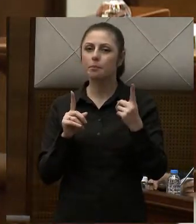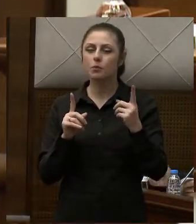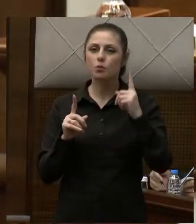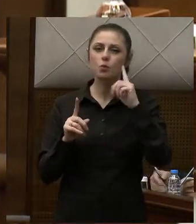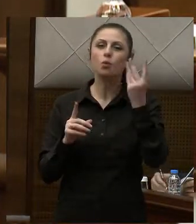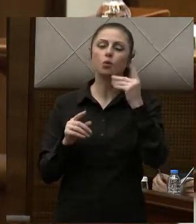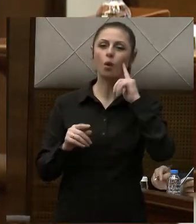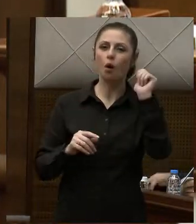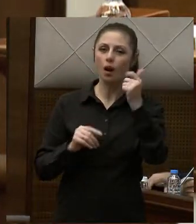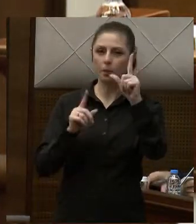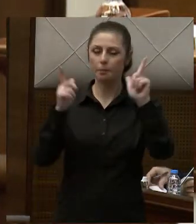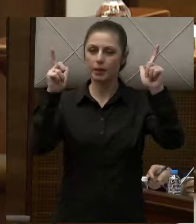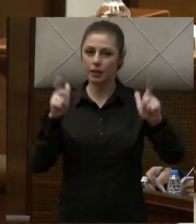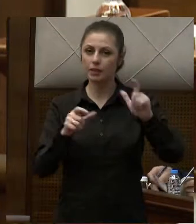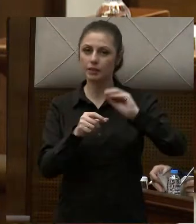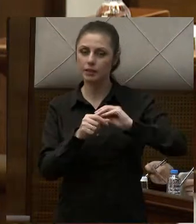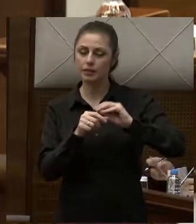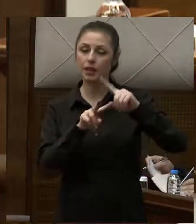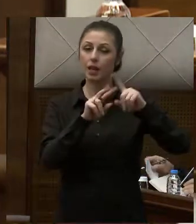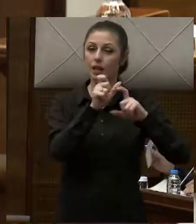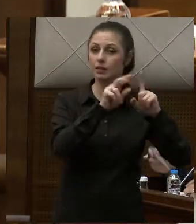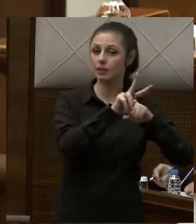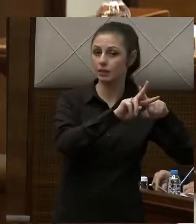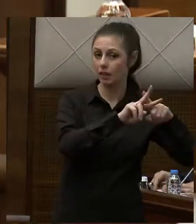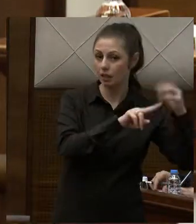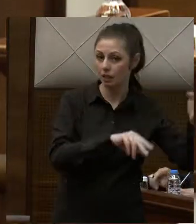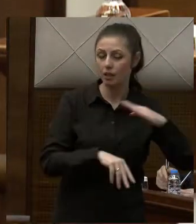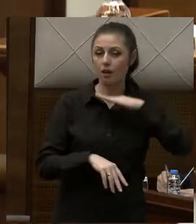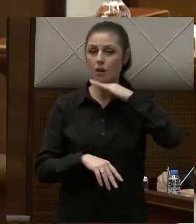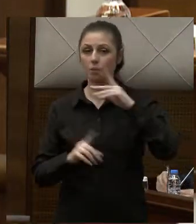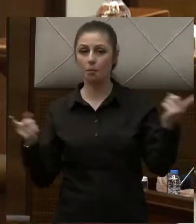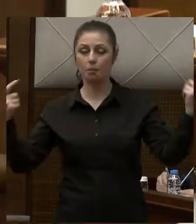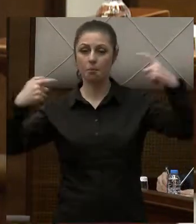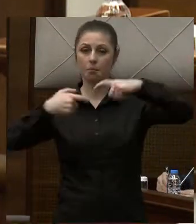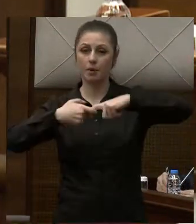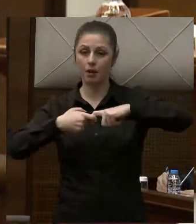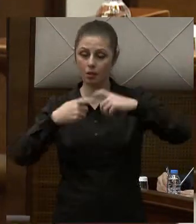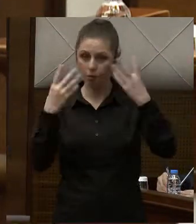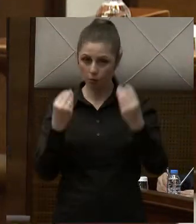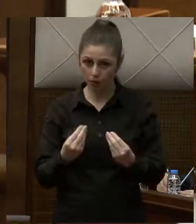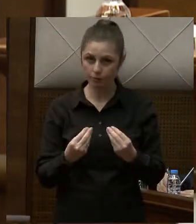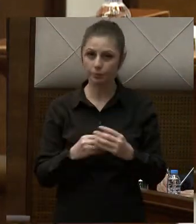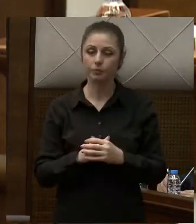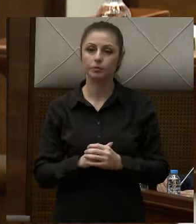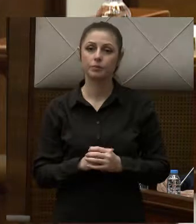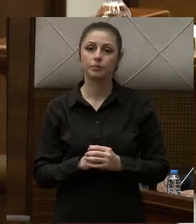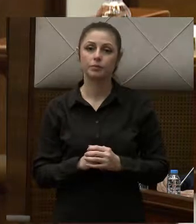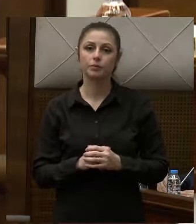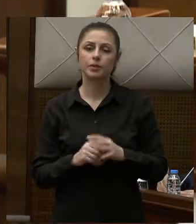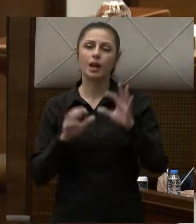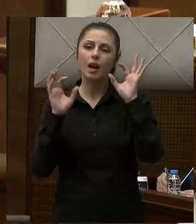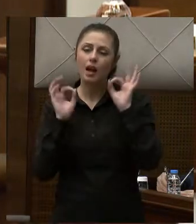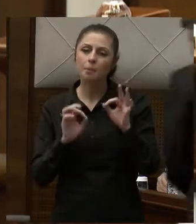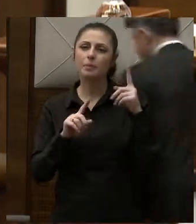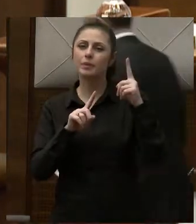yerdedir. Asya ile Avrupa'yı birbirine bağlayan ve Orta Doğu'nun Avrupa'ya açılan kapısı olan ülkemiz sürekli